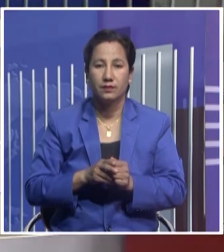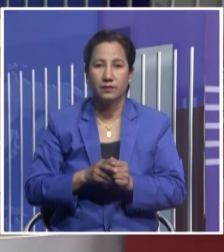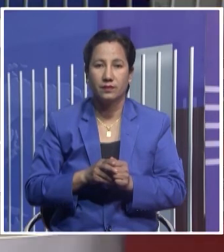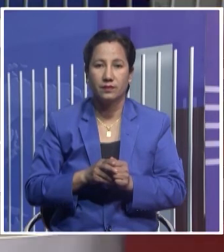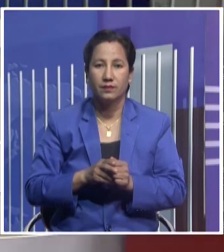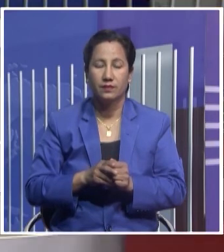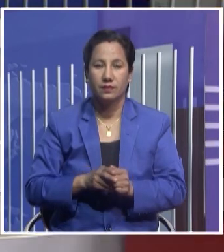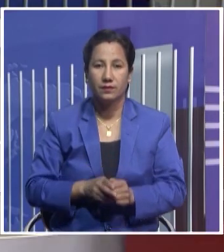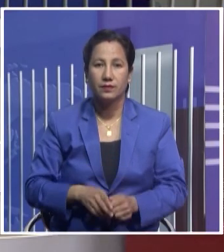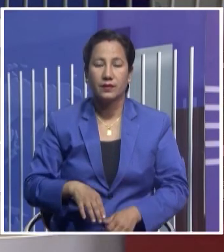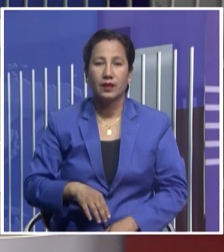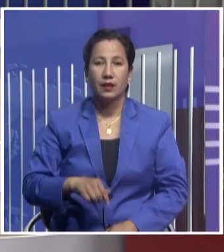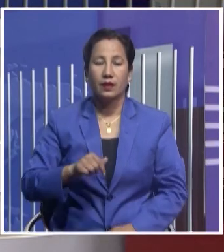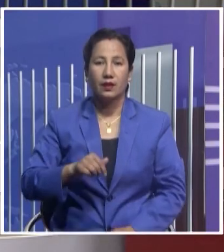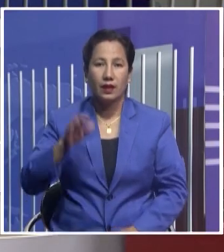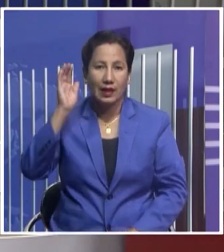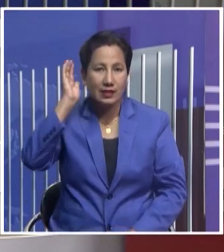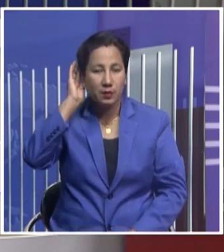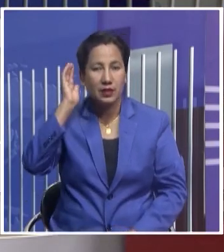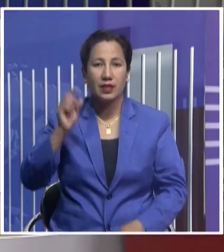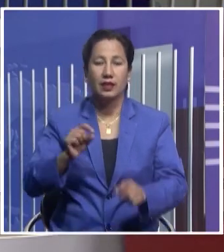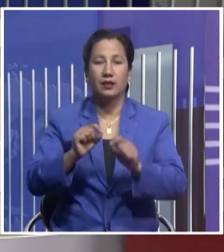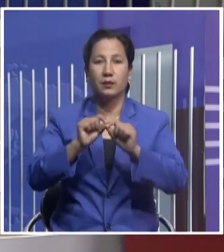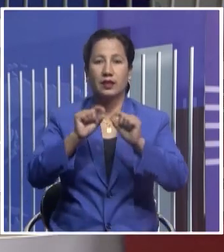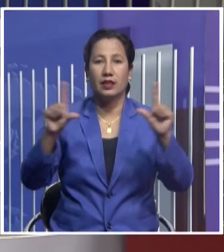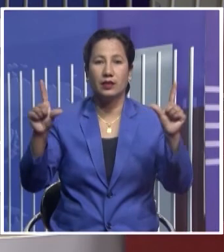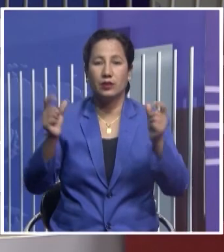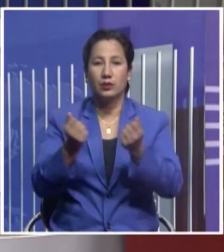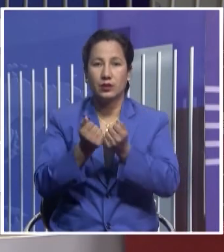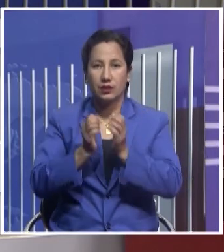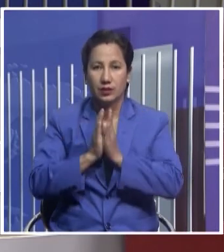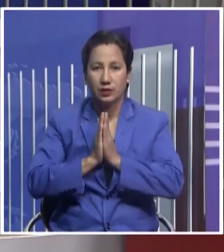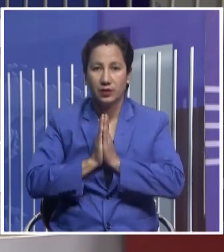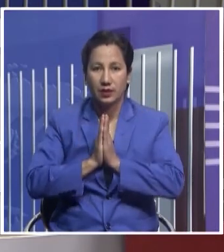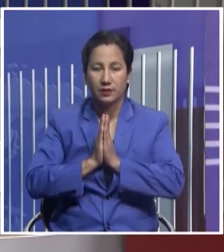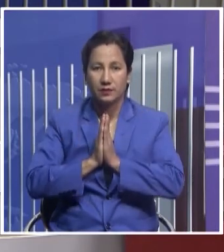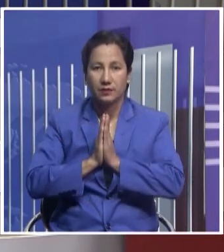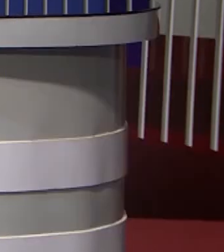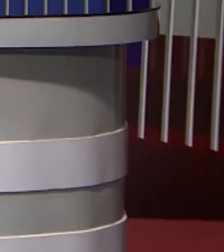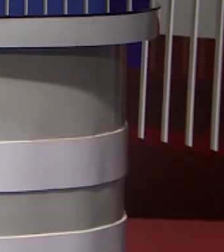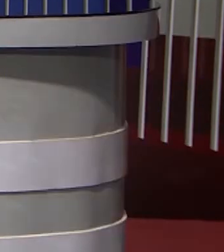हवस् त, अहिलेलाई समाचारको सिलसिला यति नै। बिदा दिनुहोस्। नमस्कार।